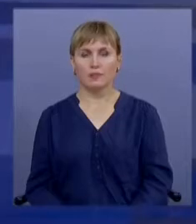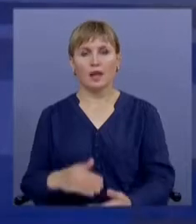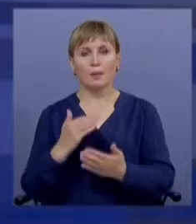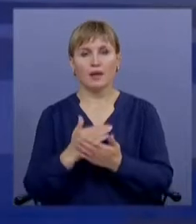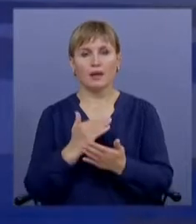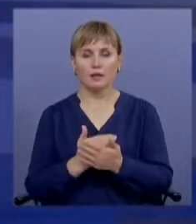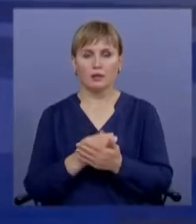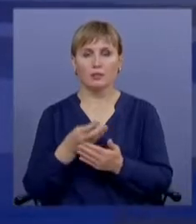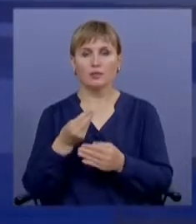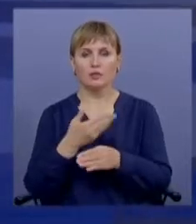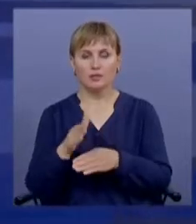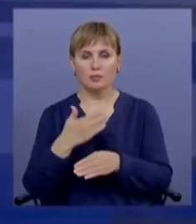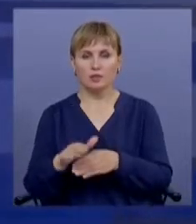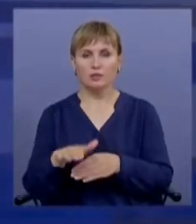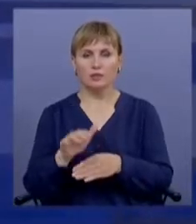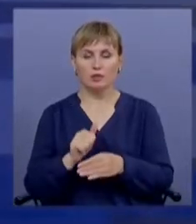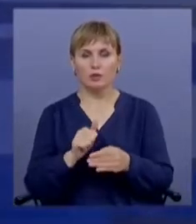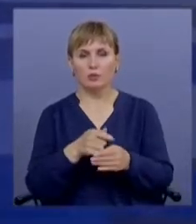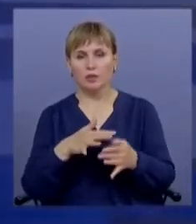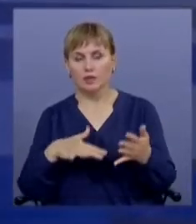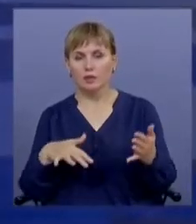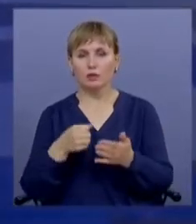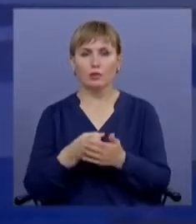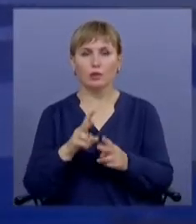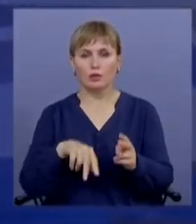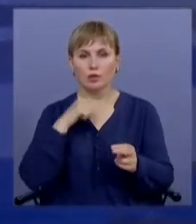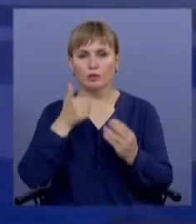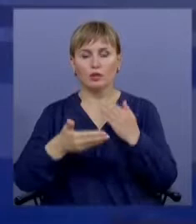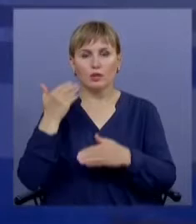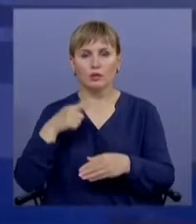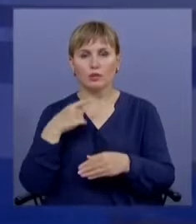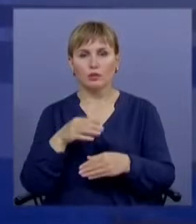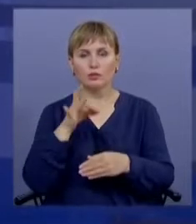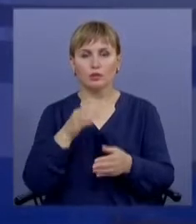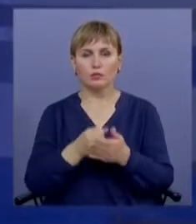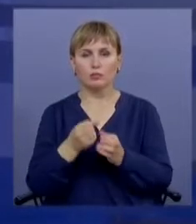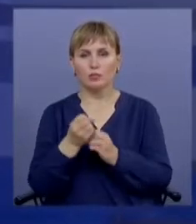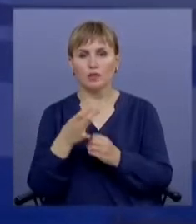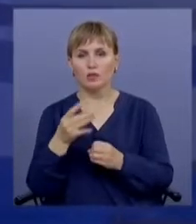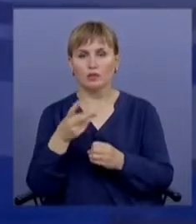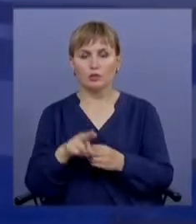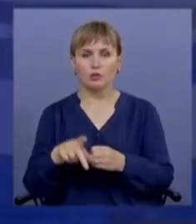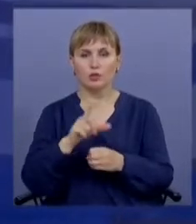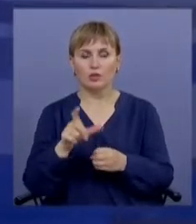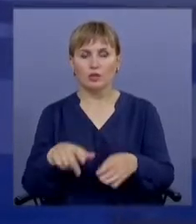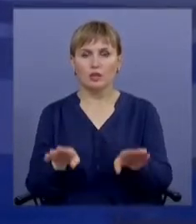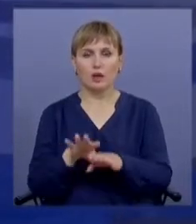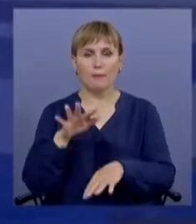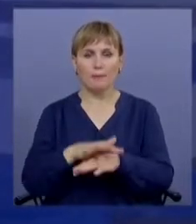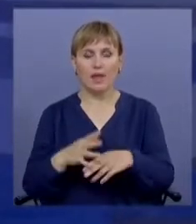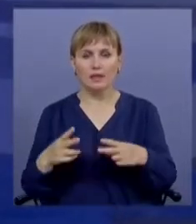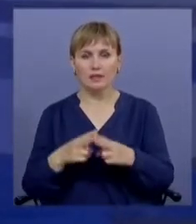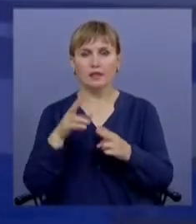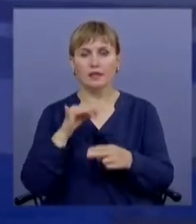Программу рефинансирования ипотечных займов продлили до конца года. Ранее говорилось о сроке до 15 июля. А клиенты ликвидируемых банка Астаны